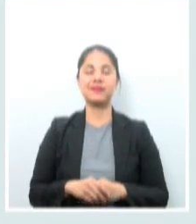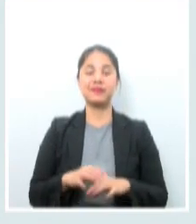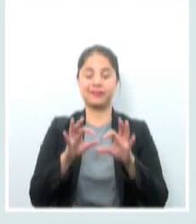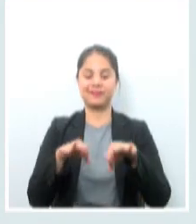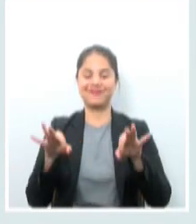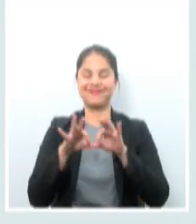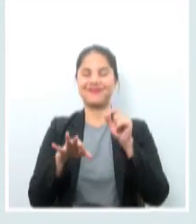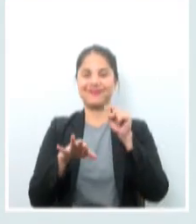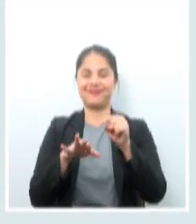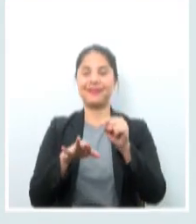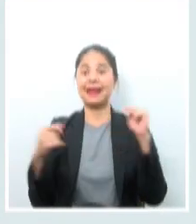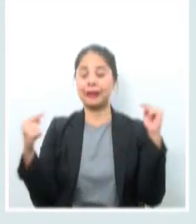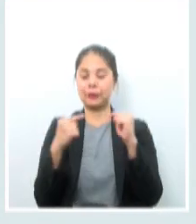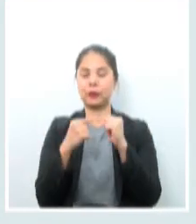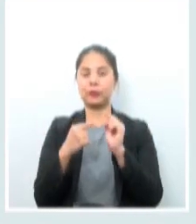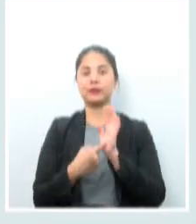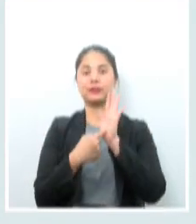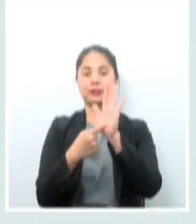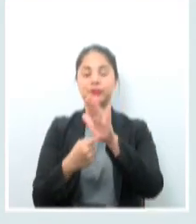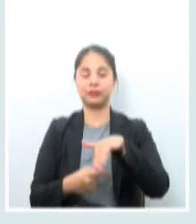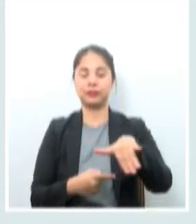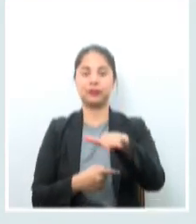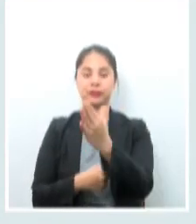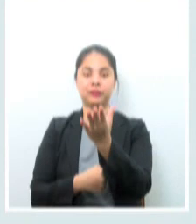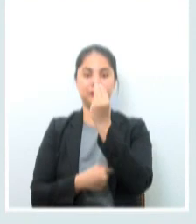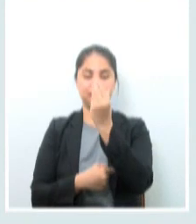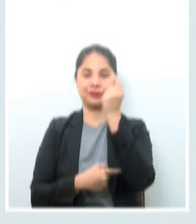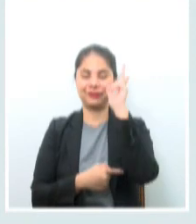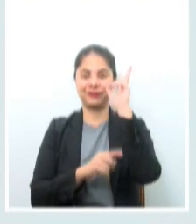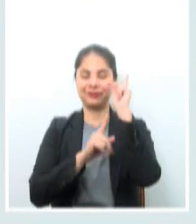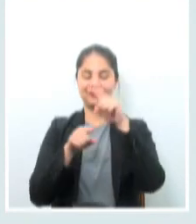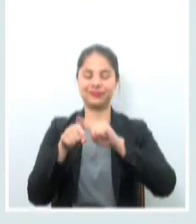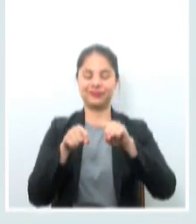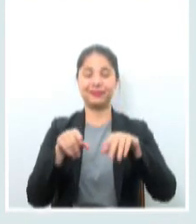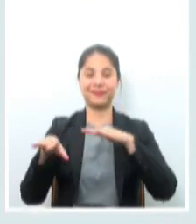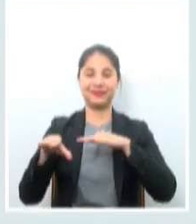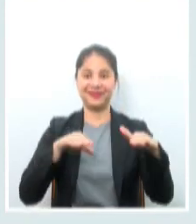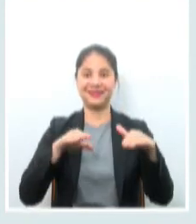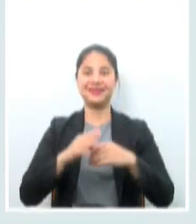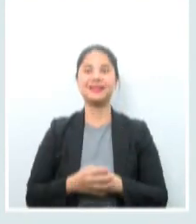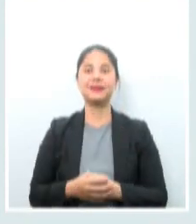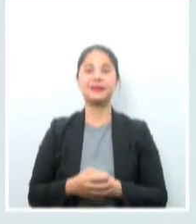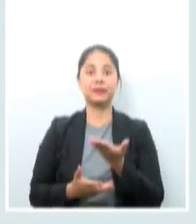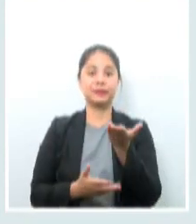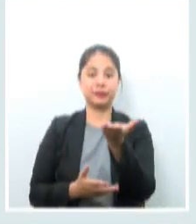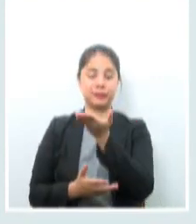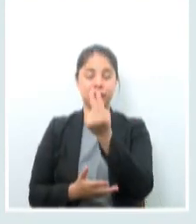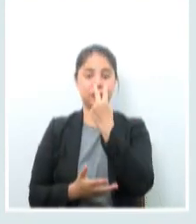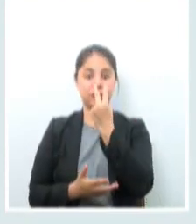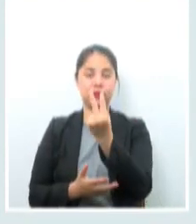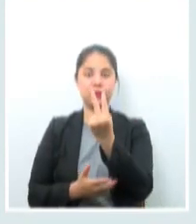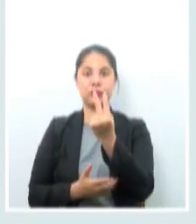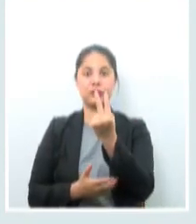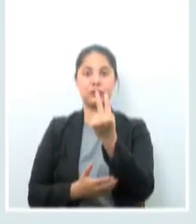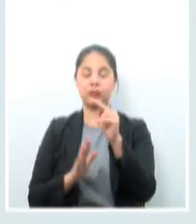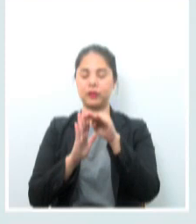ะนี่ก็คืออีกหนึ่งช่องทางที่เรานั้นจะมารับรู้รับทราบข่าวสารไปด้วยกันนอกจากนั้นแล้วค่ะท่านสามารถที่จะติดตามรับชมนะ